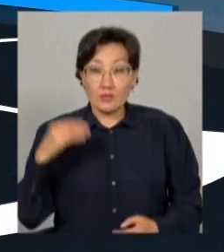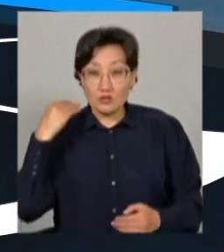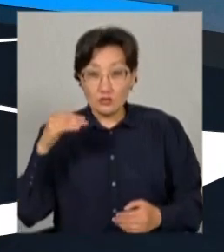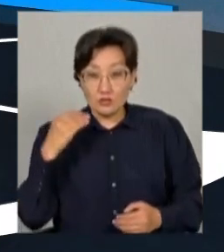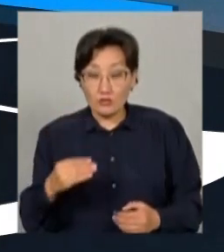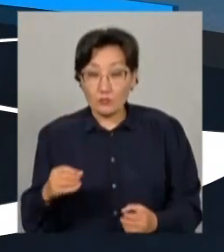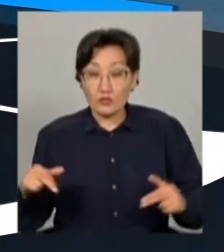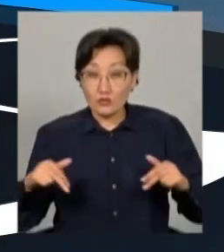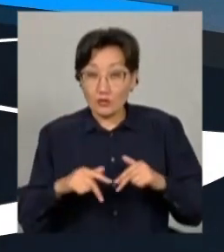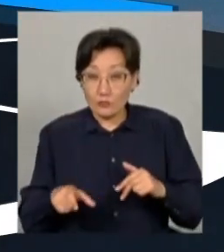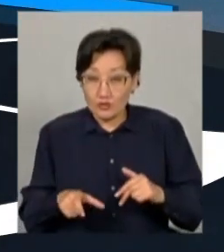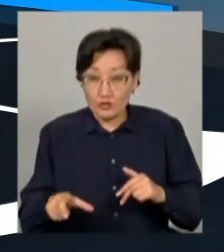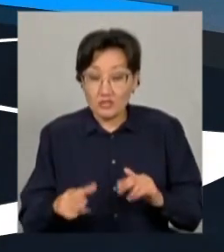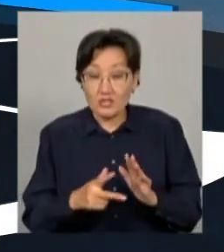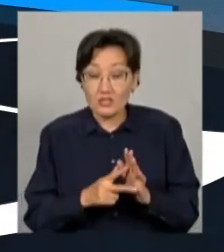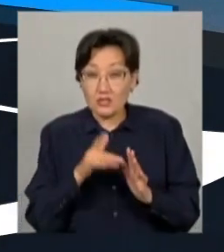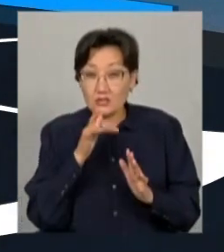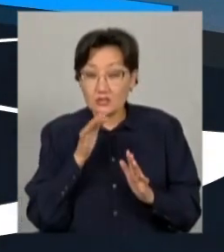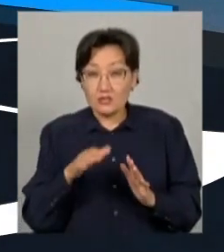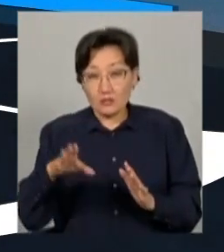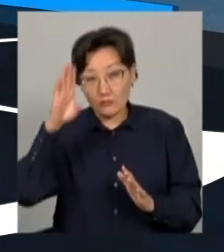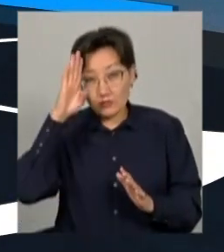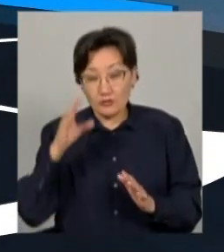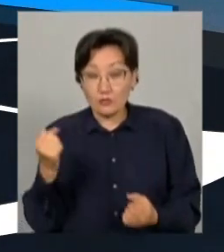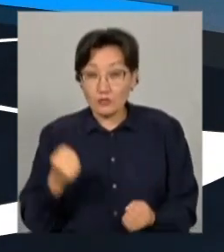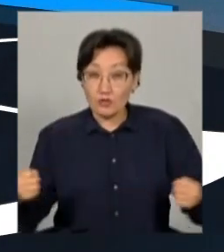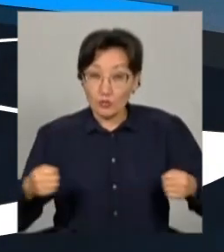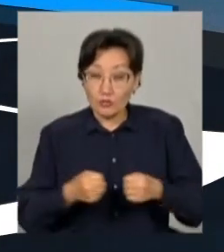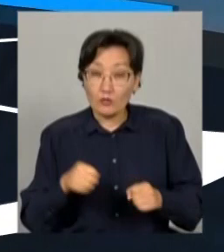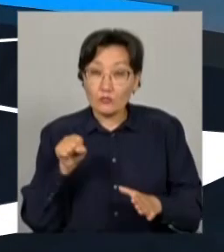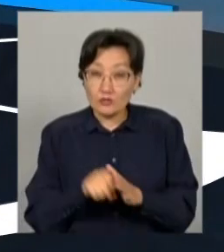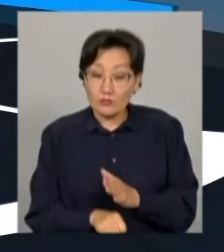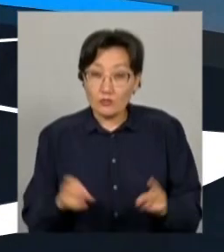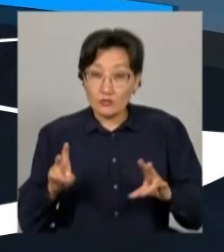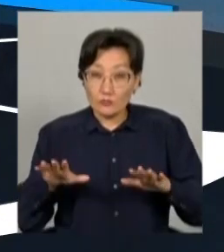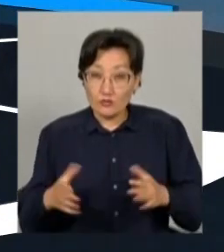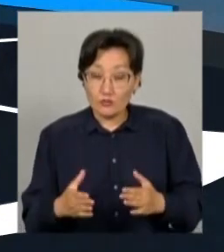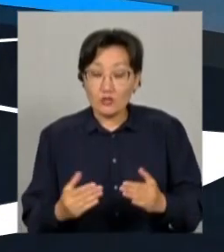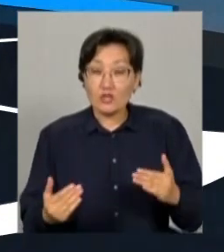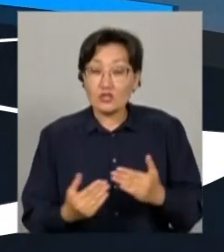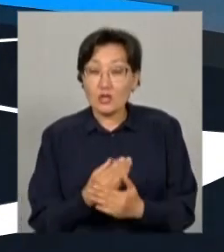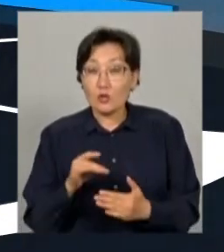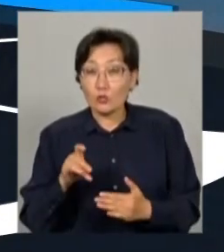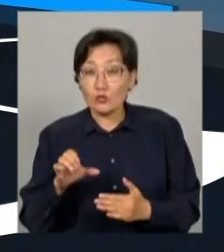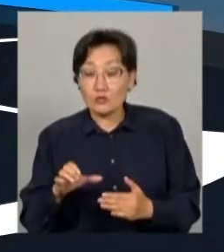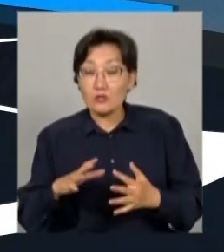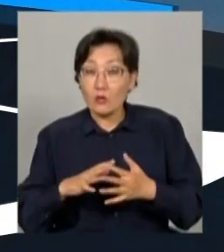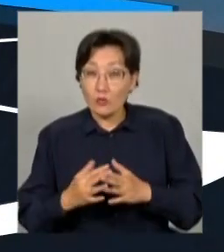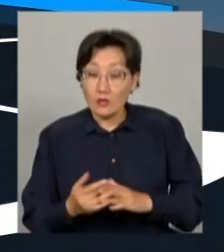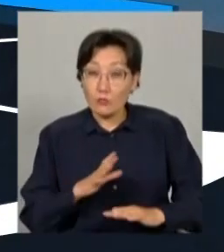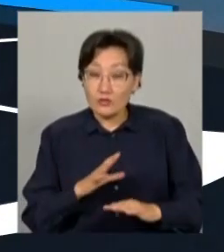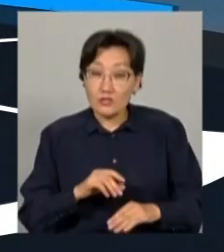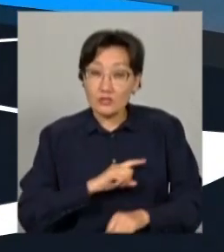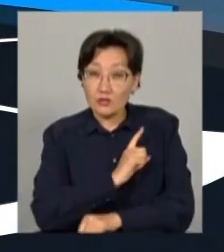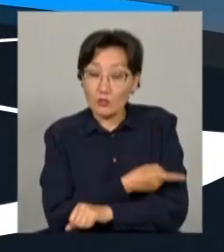Ақтөбеде жүргінші жолағында 8 жасар оқушыны көлік қағып өлтірді. Қайғылы оқиға жаңа қоңыс ауылында болған. Қатты